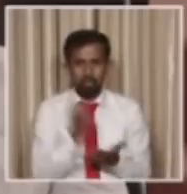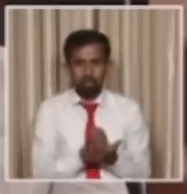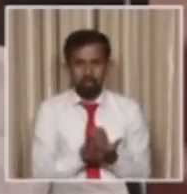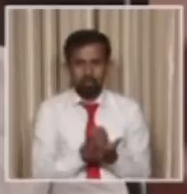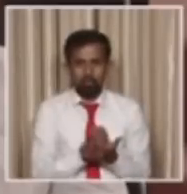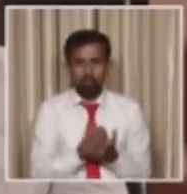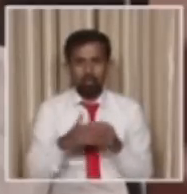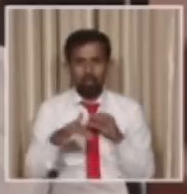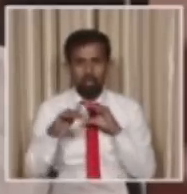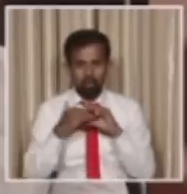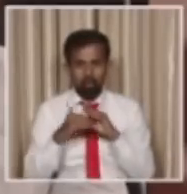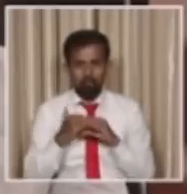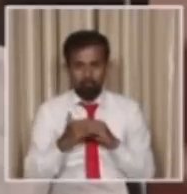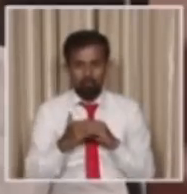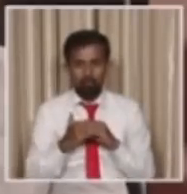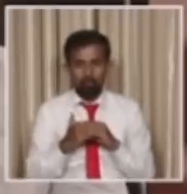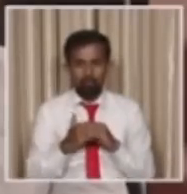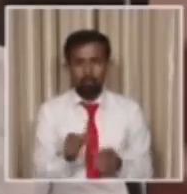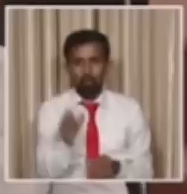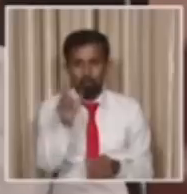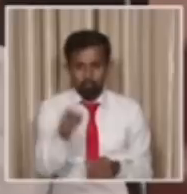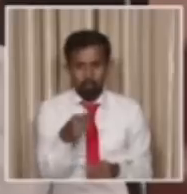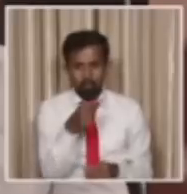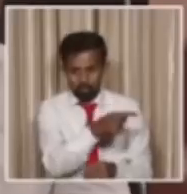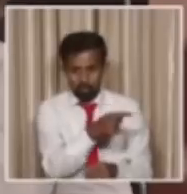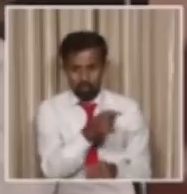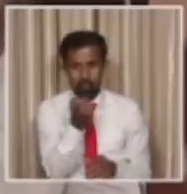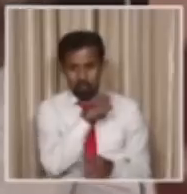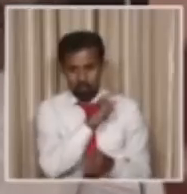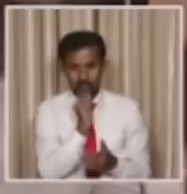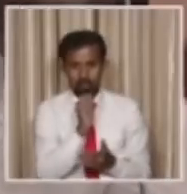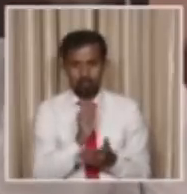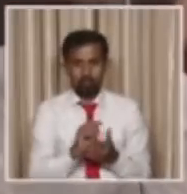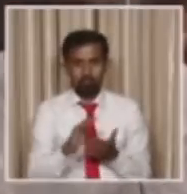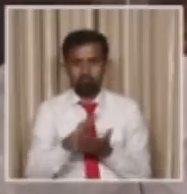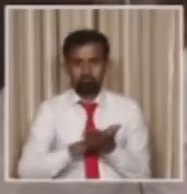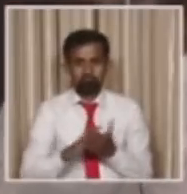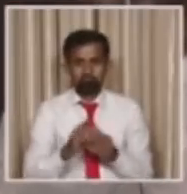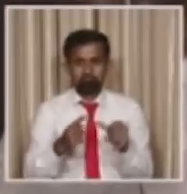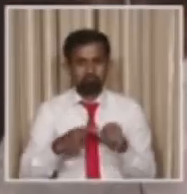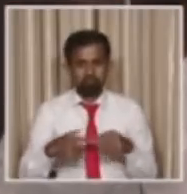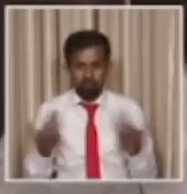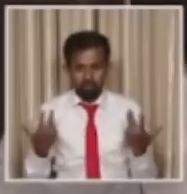මේවල තියෙනවා මේ ඔබතුමාට මේක ගැන ලියලා මොකුත් උන්නේ නැහැ කියලා